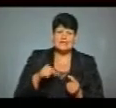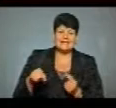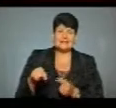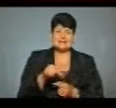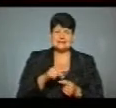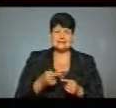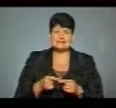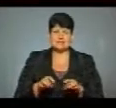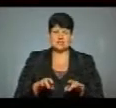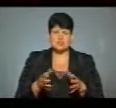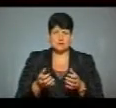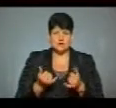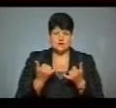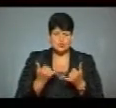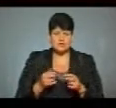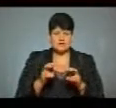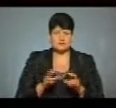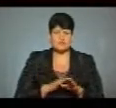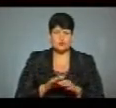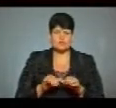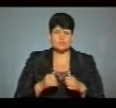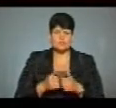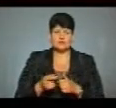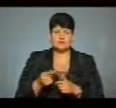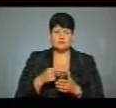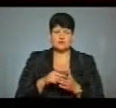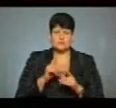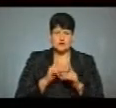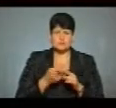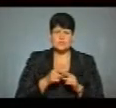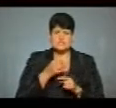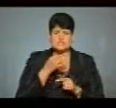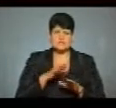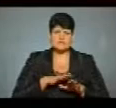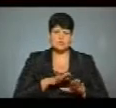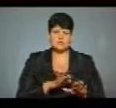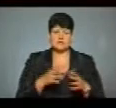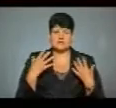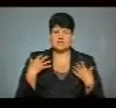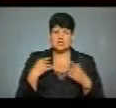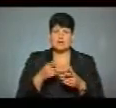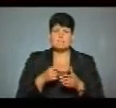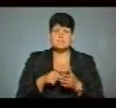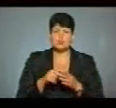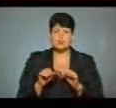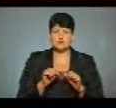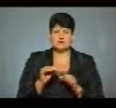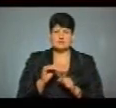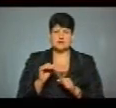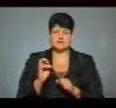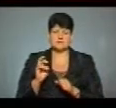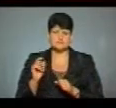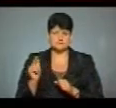рішення прийняло сьогодні на засіданні виконавчого комітету Тернопільської міської ради. Про це нам повідомив заступник начальника міського управління